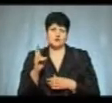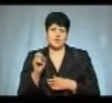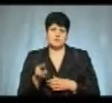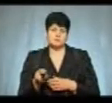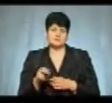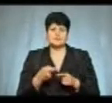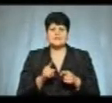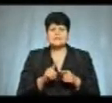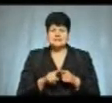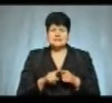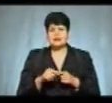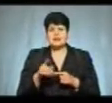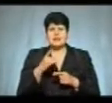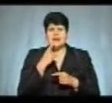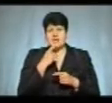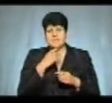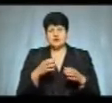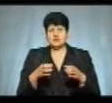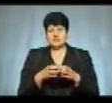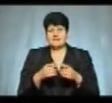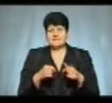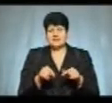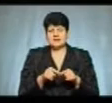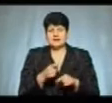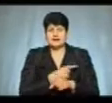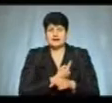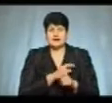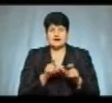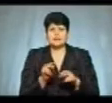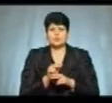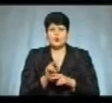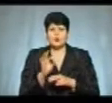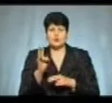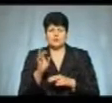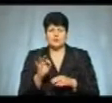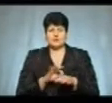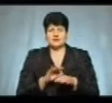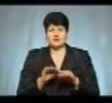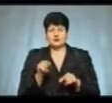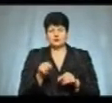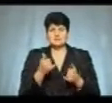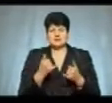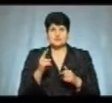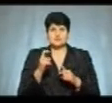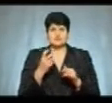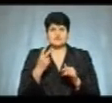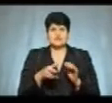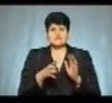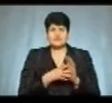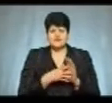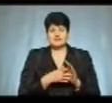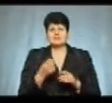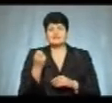Це гематологічне відділення Тернопільської міської дитячої лікарні, де лікують онкохворих дітей. Зараз тут 29 пацієнтів, з них 12,